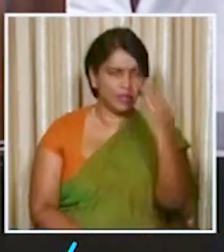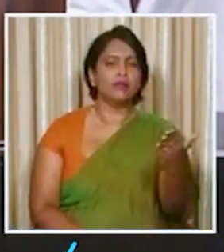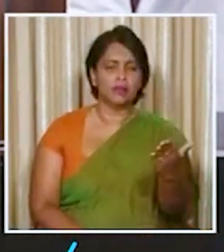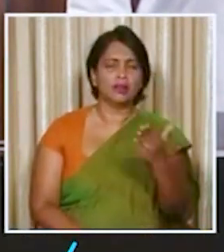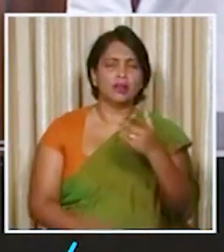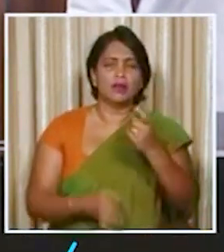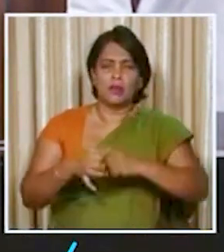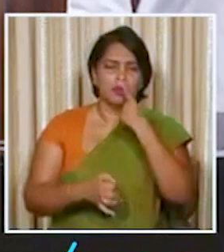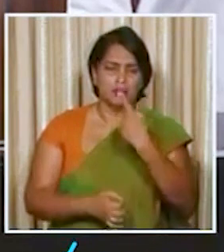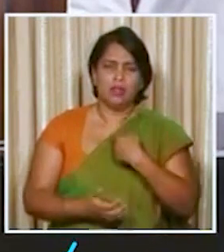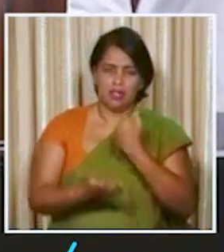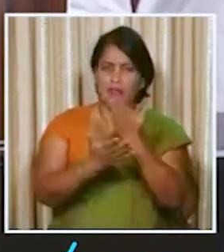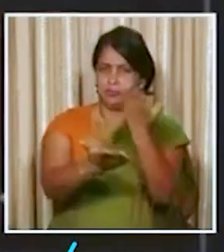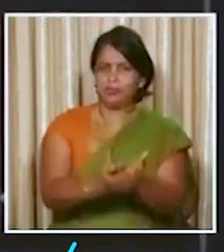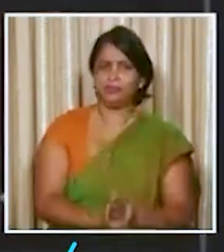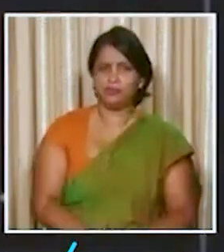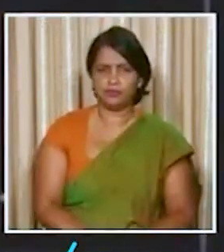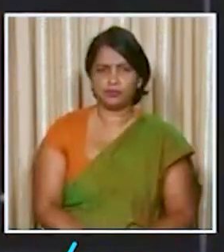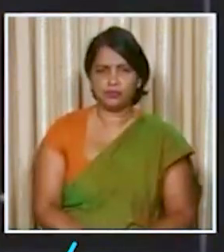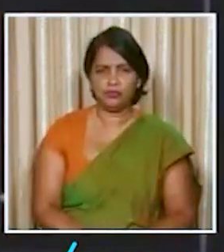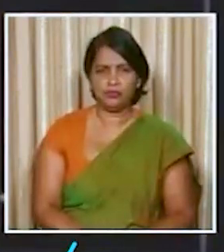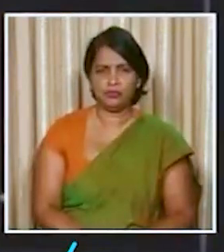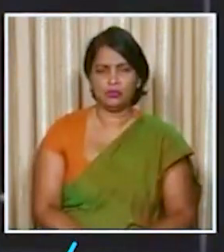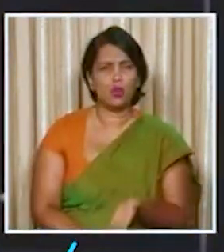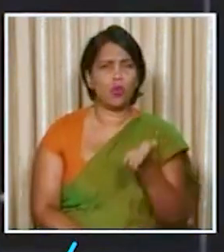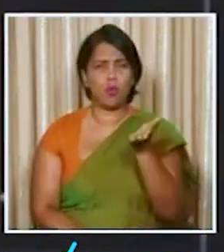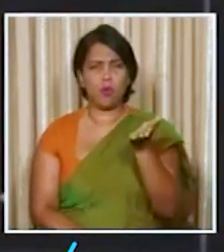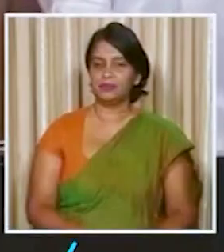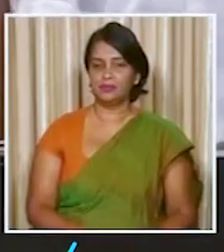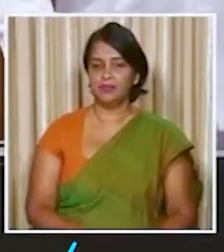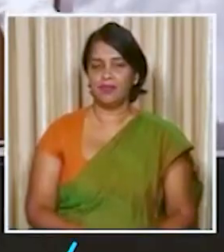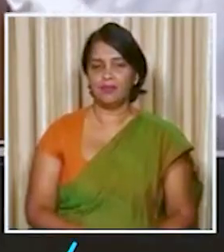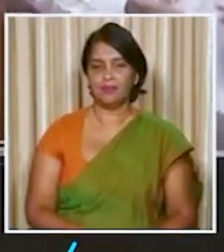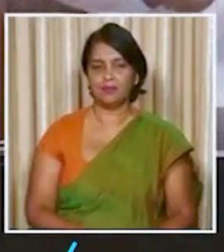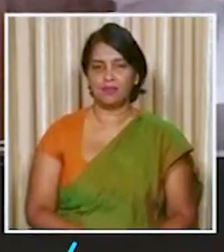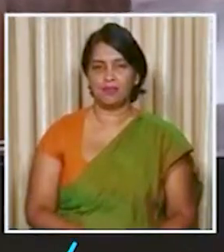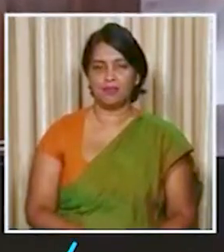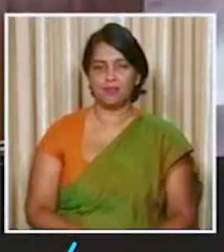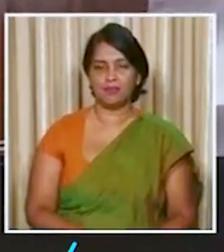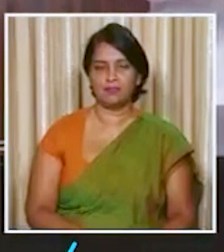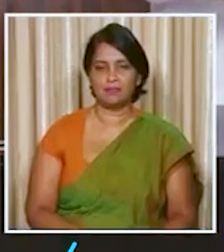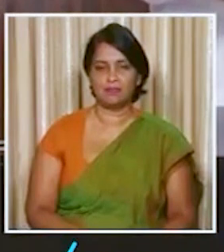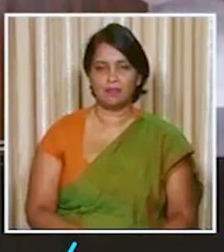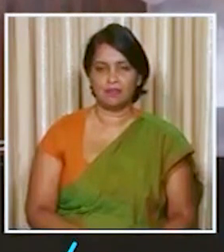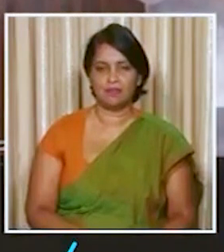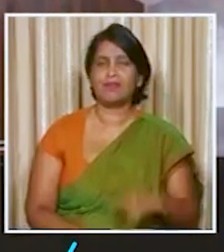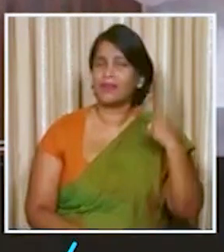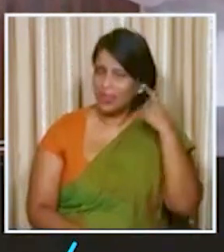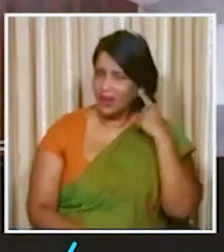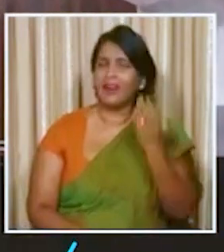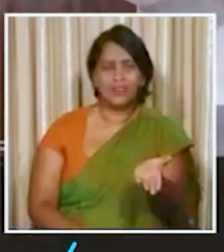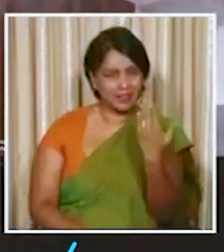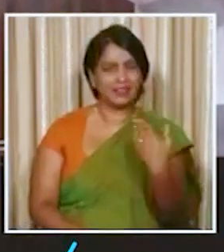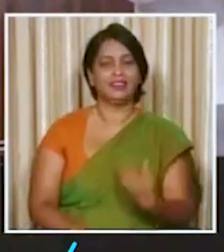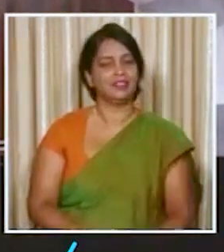ඉදිරිපත් කරන්න කතා නැගතුමා මෙයාද මෙයා කියන දේ වැඩ කරන්නේ හරි බොහොම ස්තුතියි ඔබතුමා ගරු කතානායකතුමනි ඇහෙනවා කියන්න